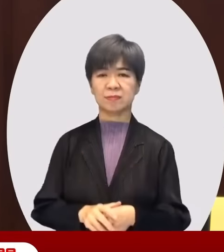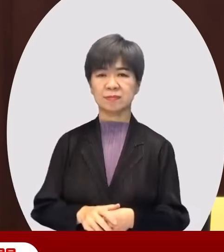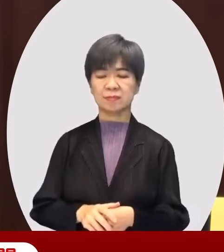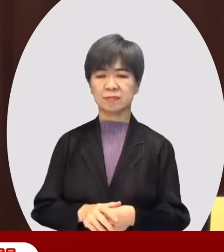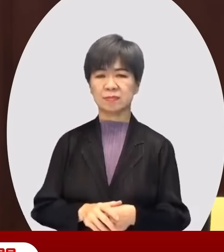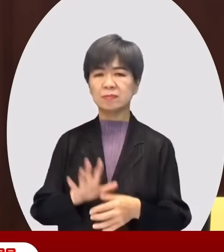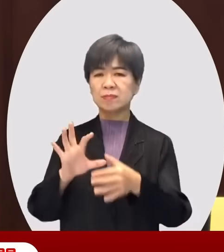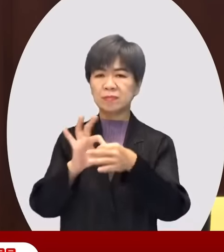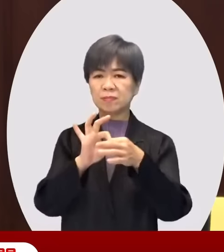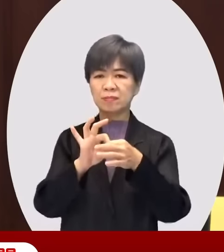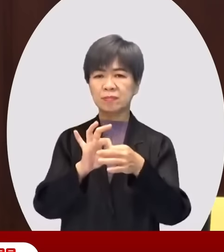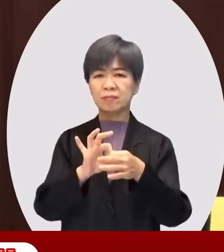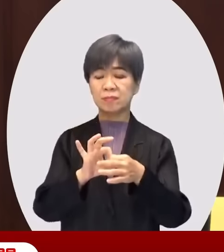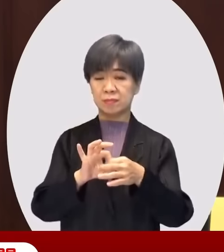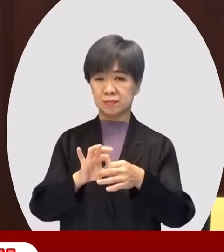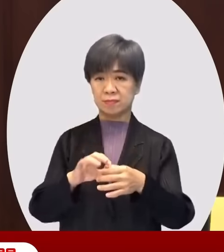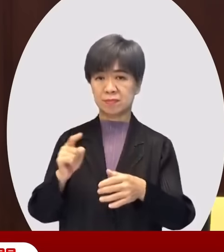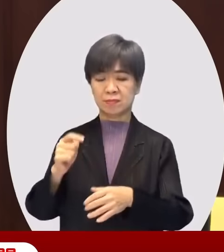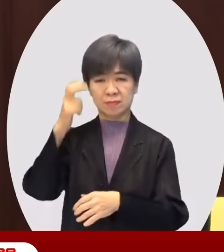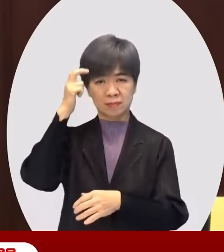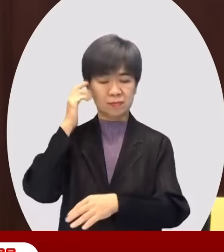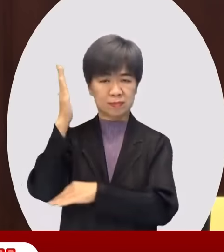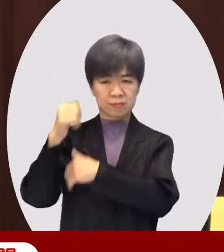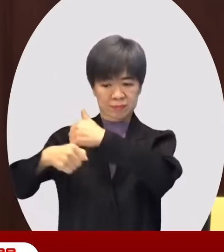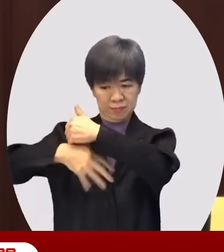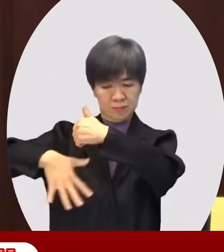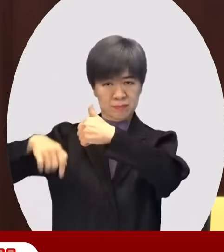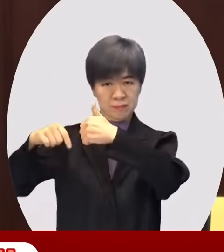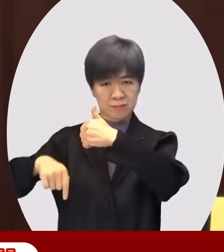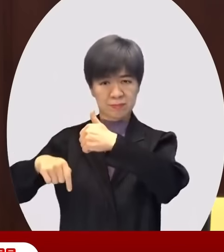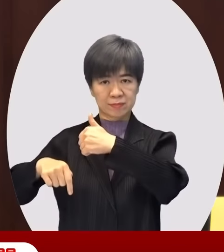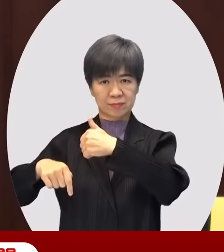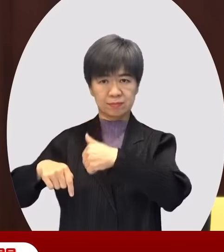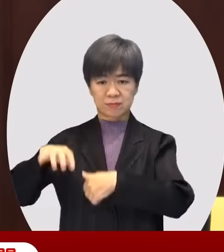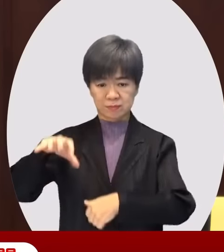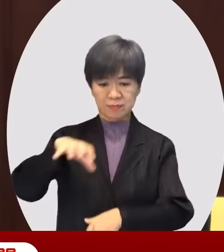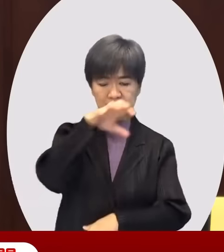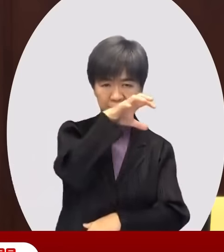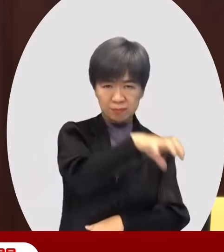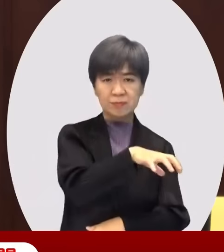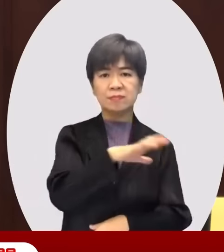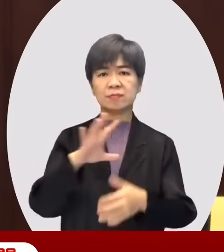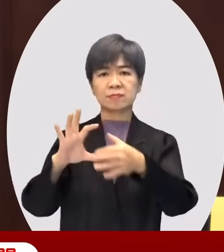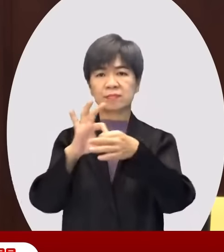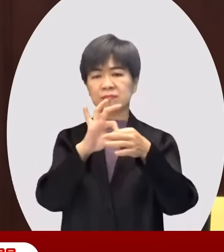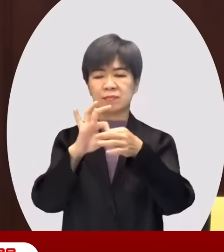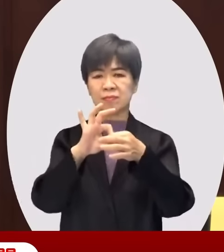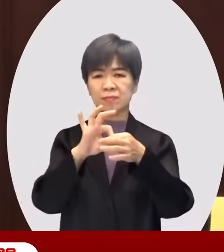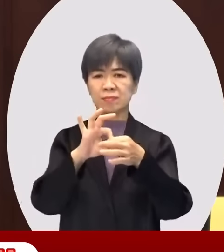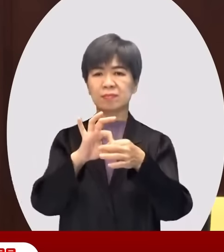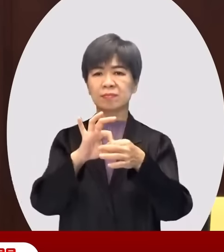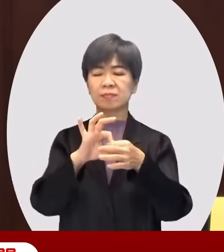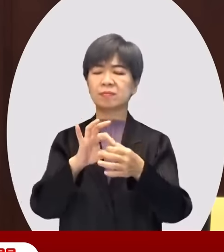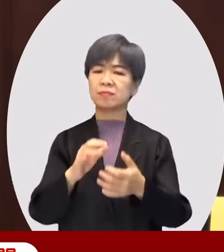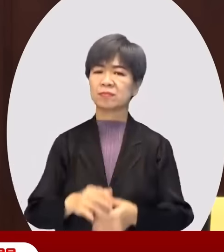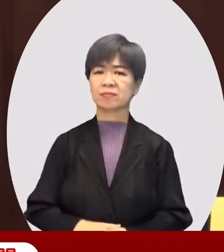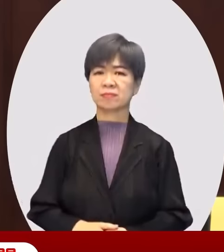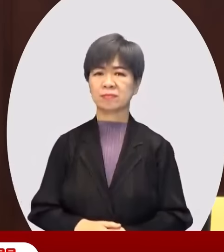涉及到宪政机关跟宪政机关之间的关系，所以反而是应